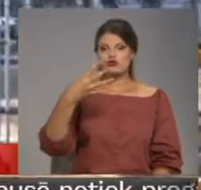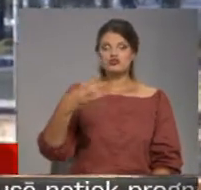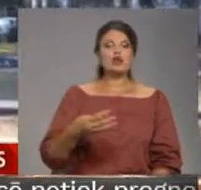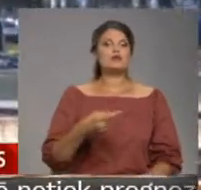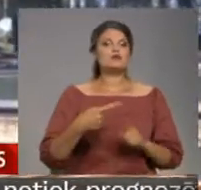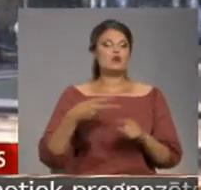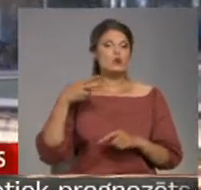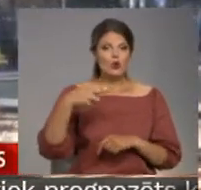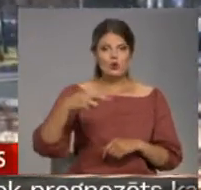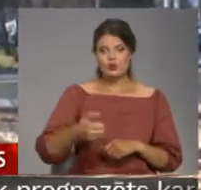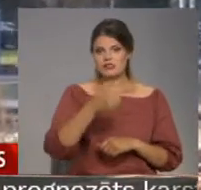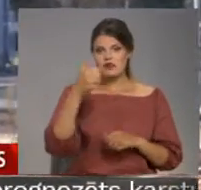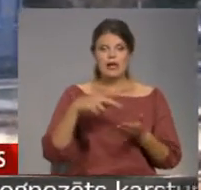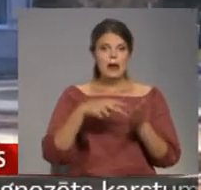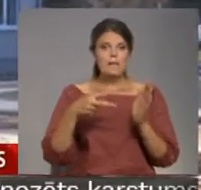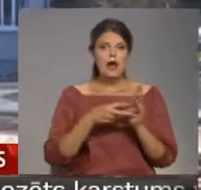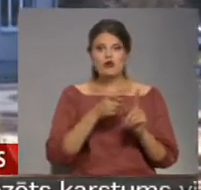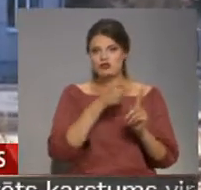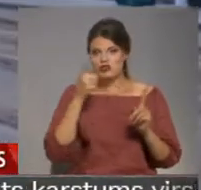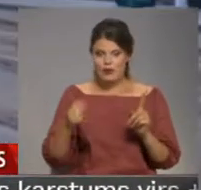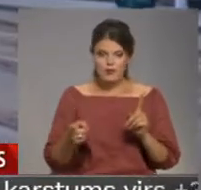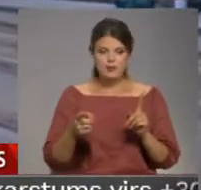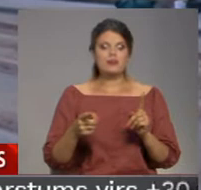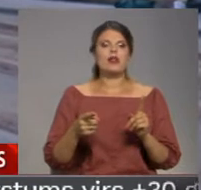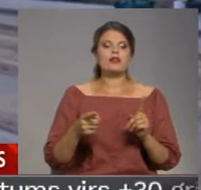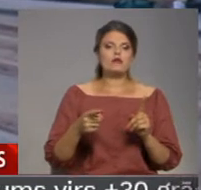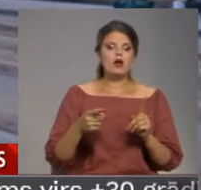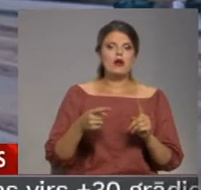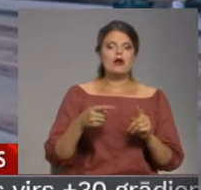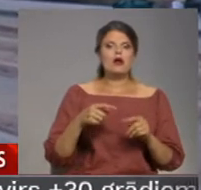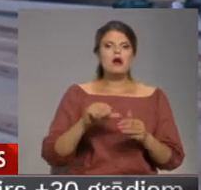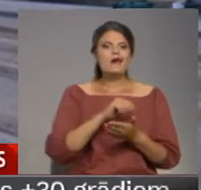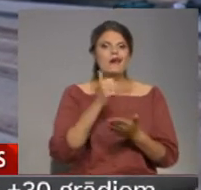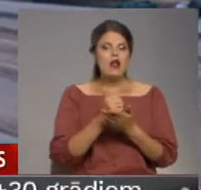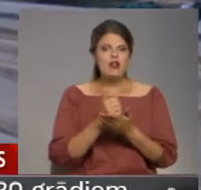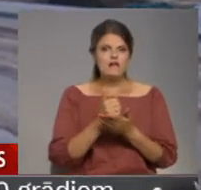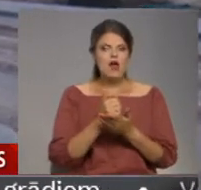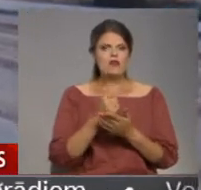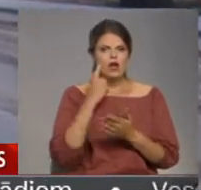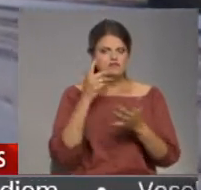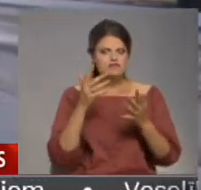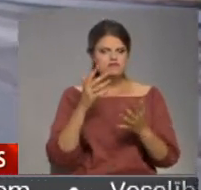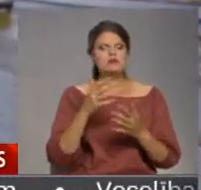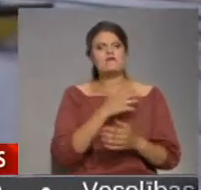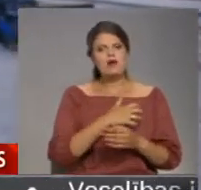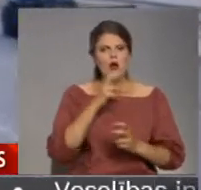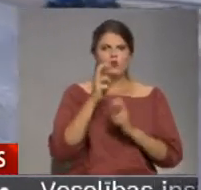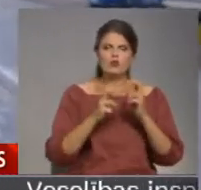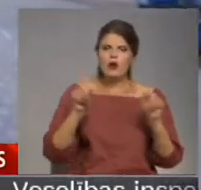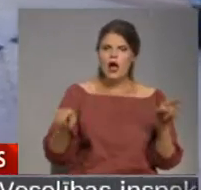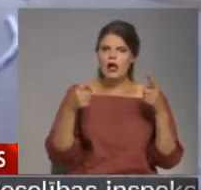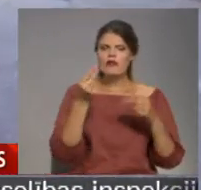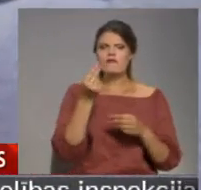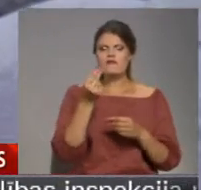2014. 2020. Gada plānošanas periodā industriālās politikas nostādnēs galvenais uzsvars tika likts uz rūpniecības attīstību,